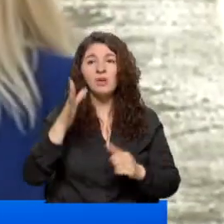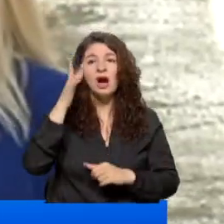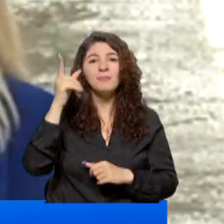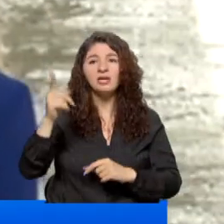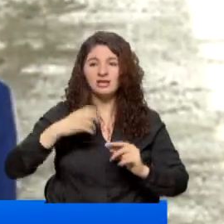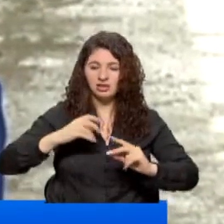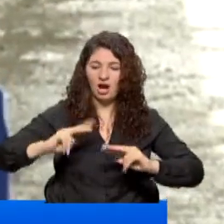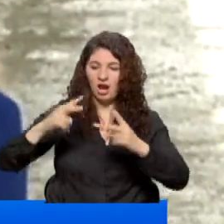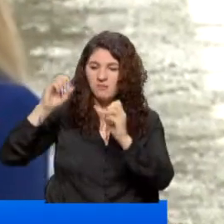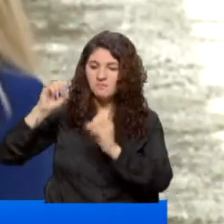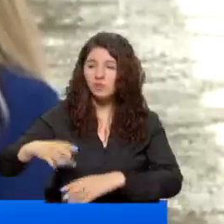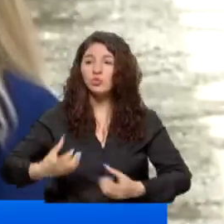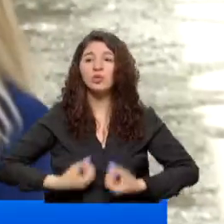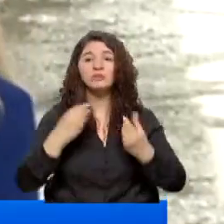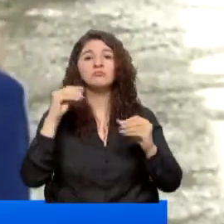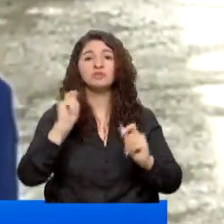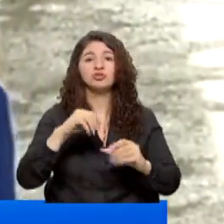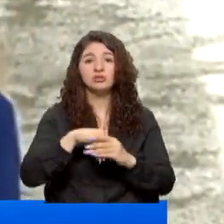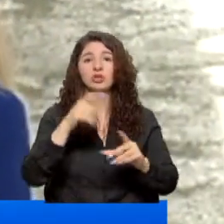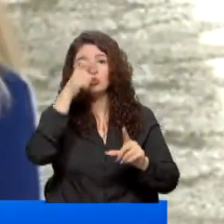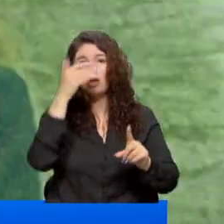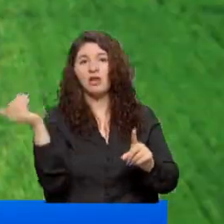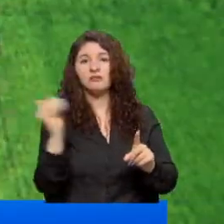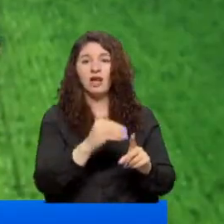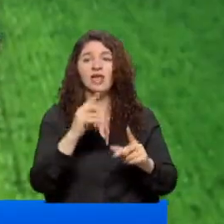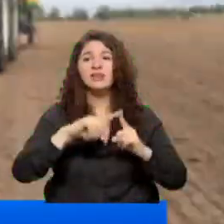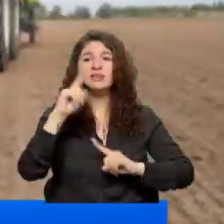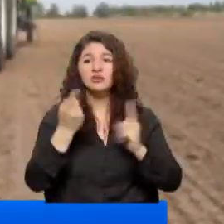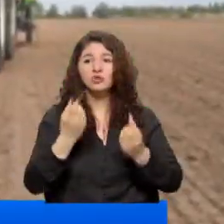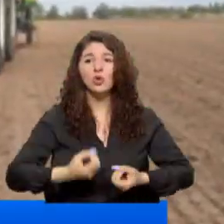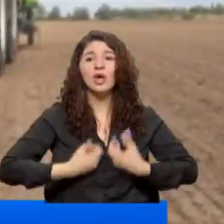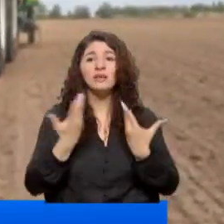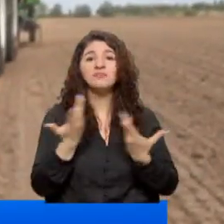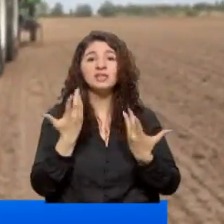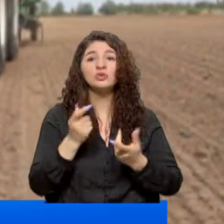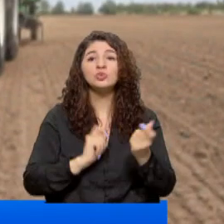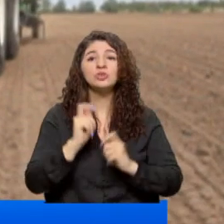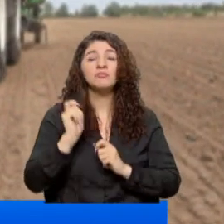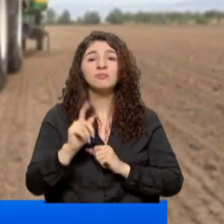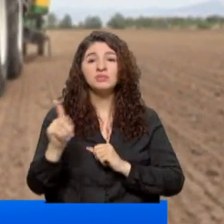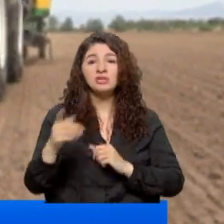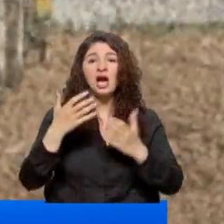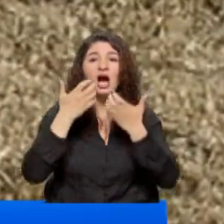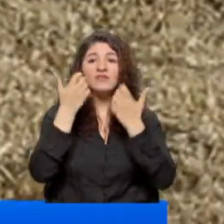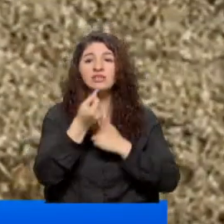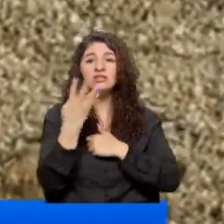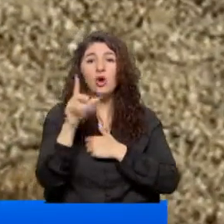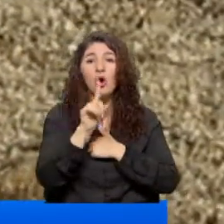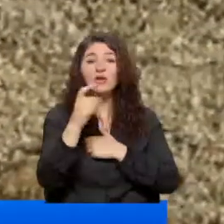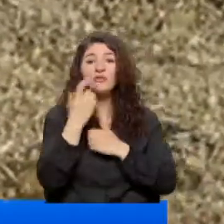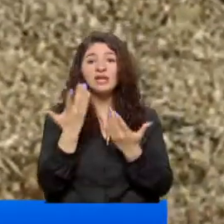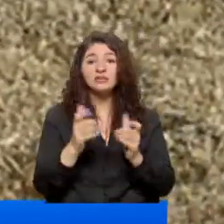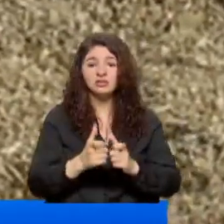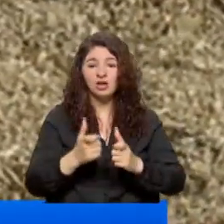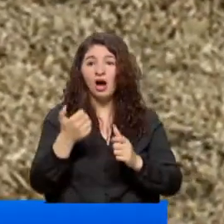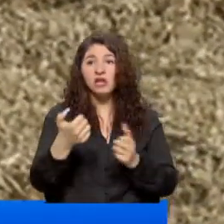Amerika'daki kariyerini bırakıp üretmek için ülkesine döndü teknoloji üretimde Nasıl kullandığını hayvan sayısını 10